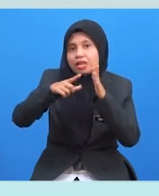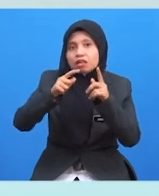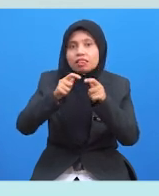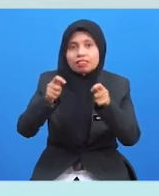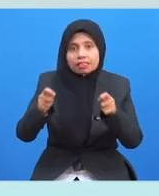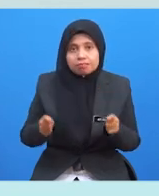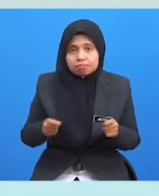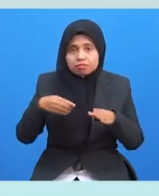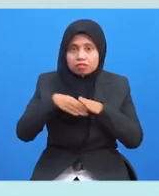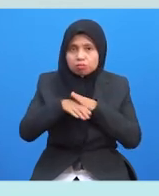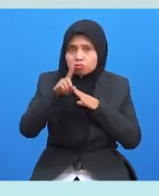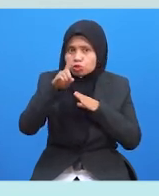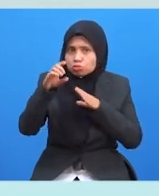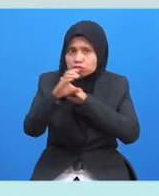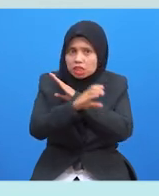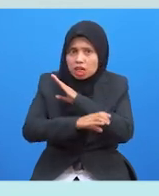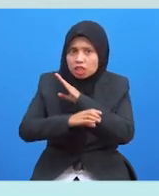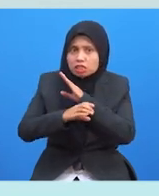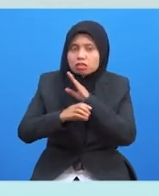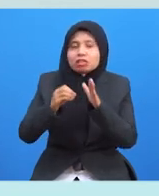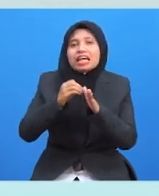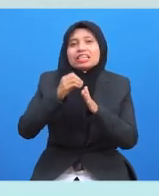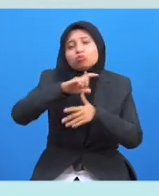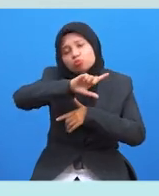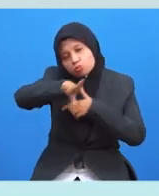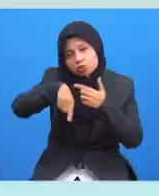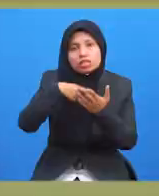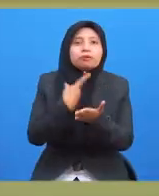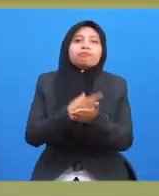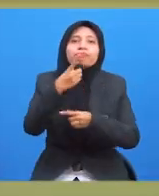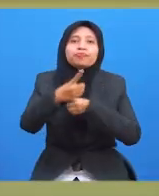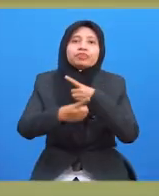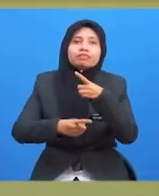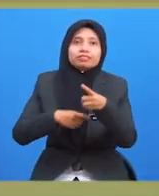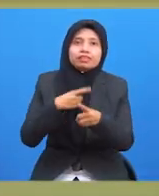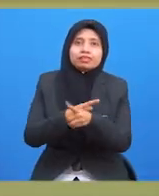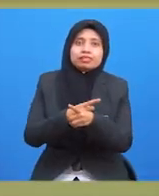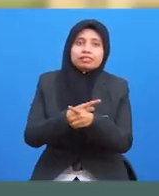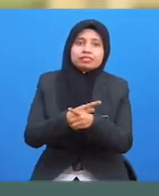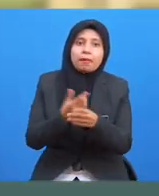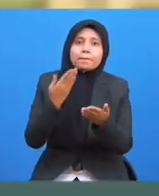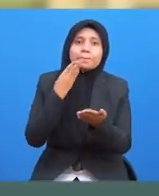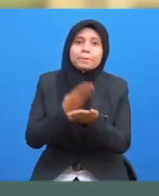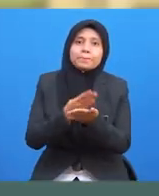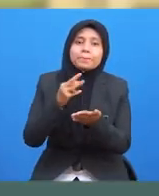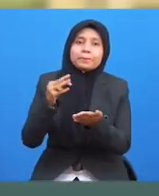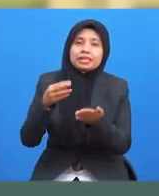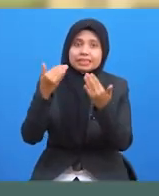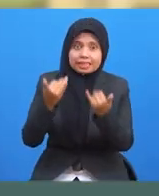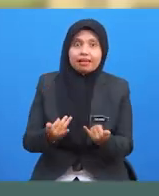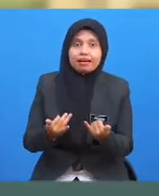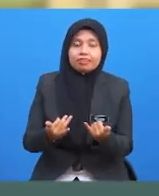dalam sesebuah negara atau seluruh dunia. Baiklah murid-murid, sekarang